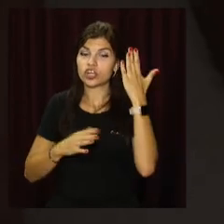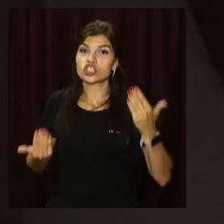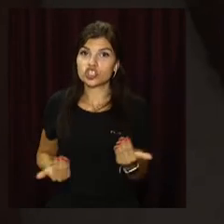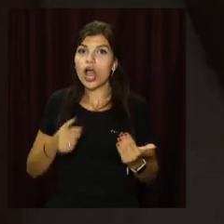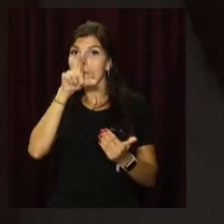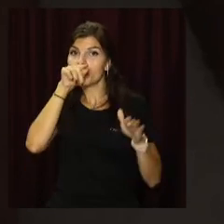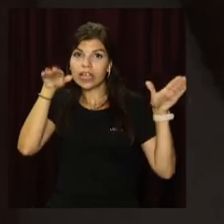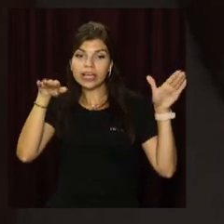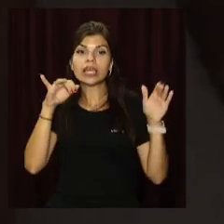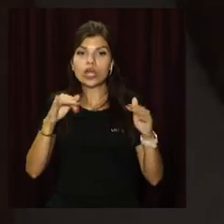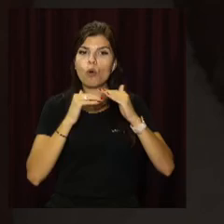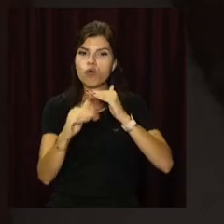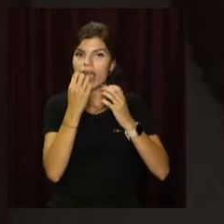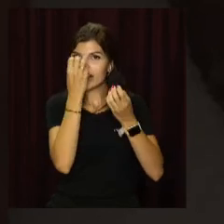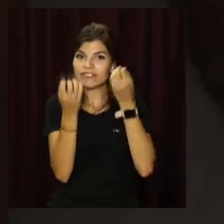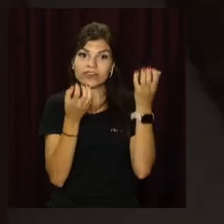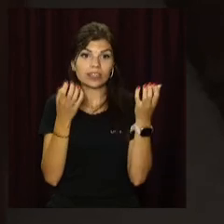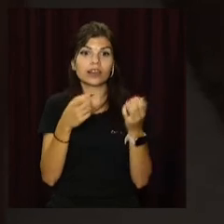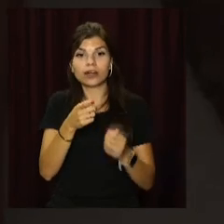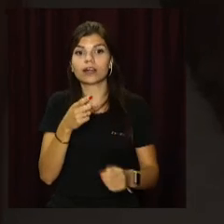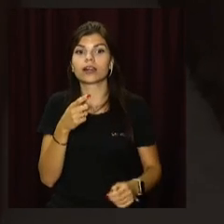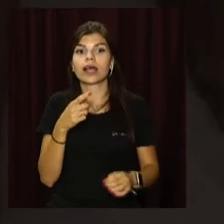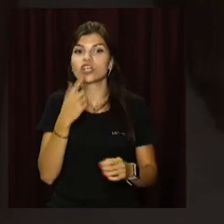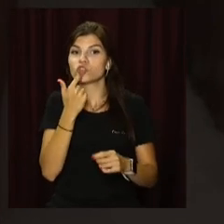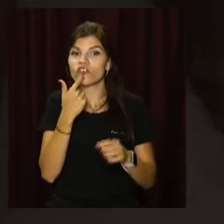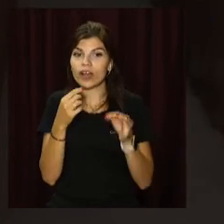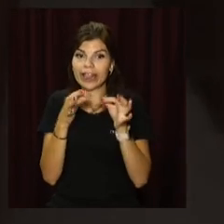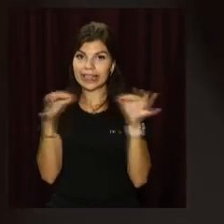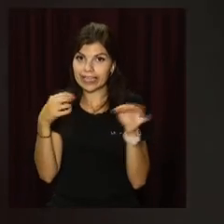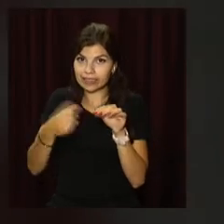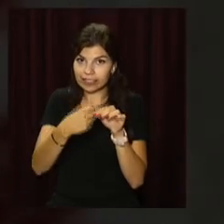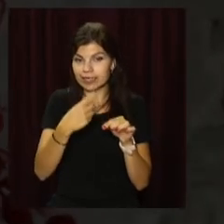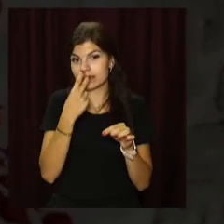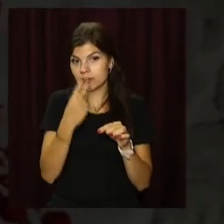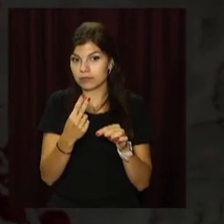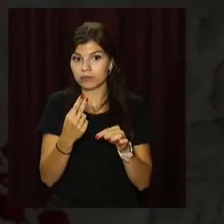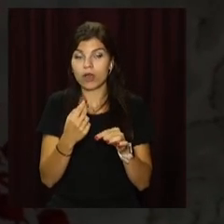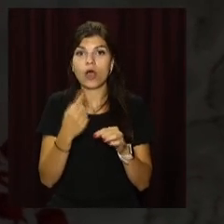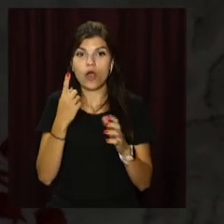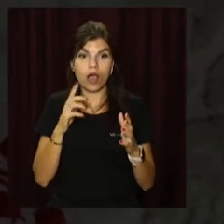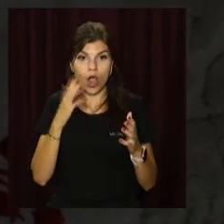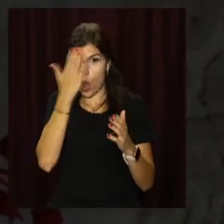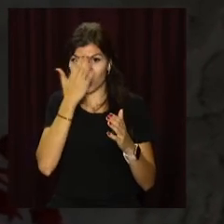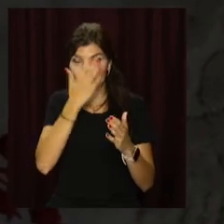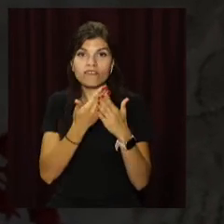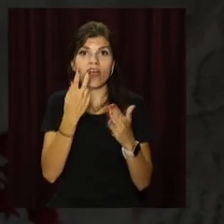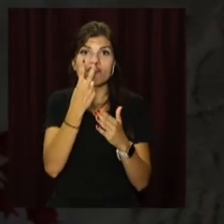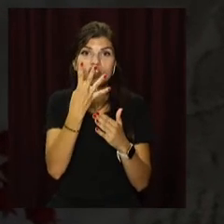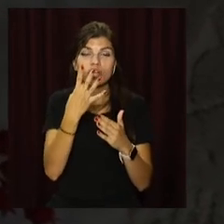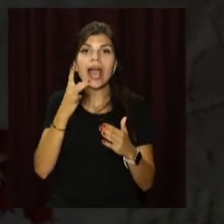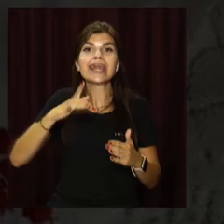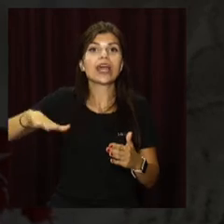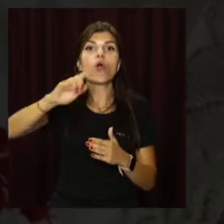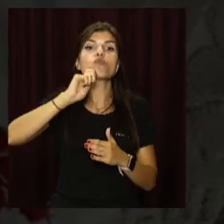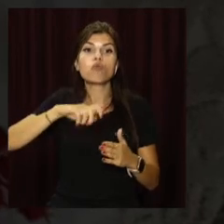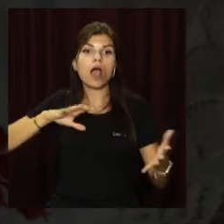зобразила дерево життя, птахів та поле квітів. Композиція з червоних ниток має легкий та ажурний вигляд. В одне